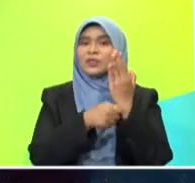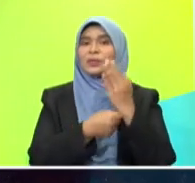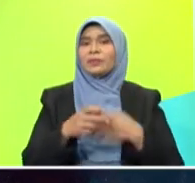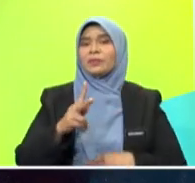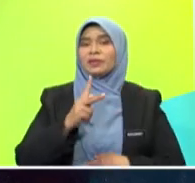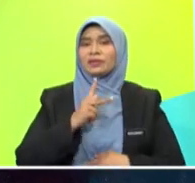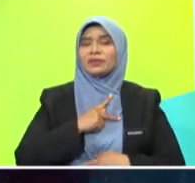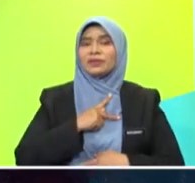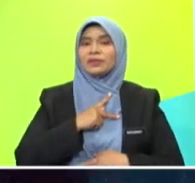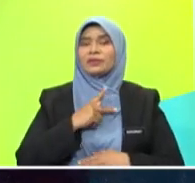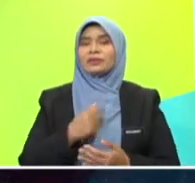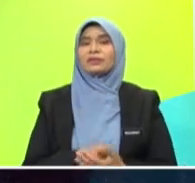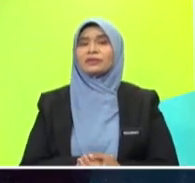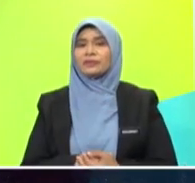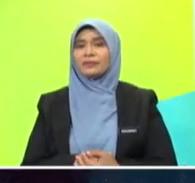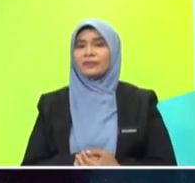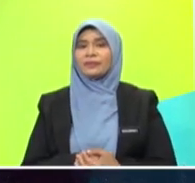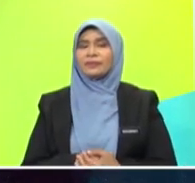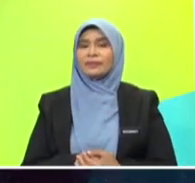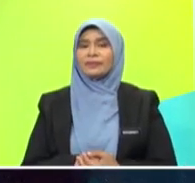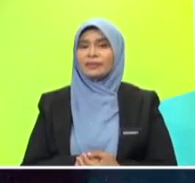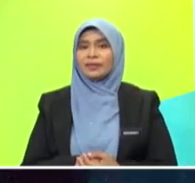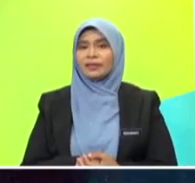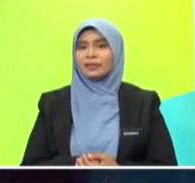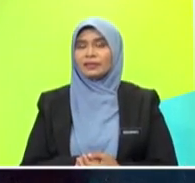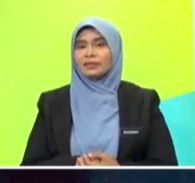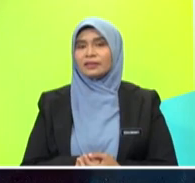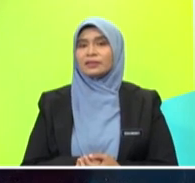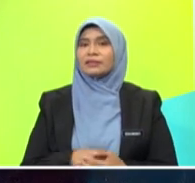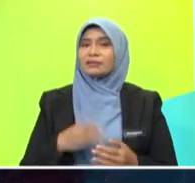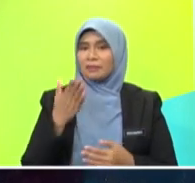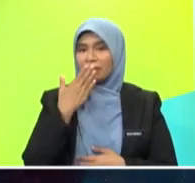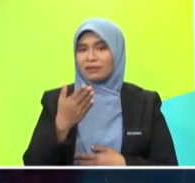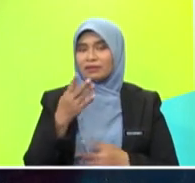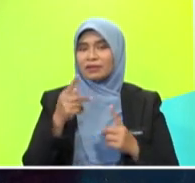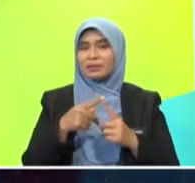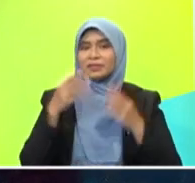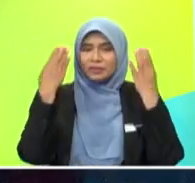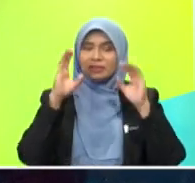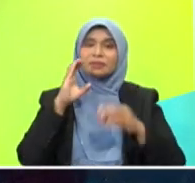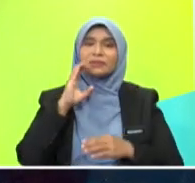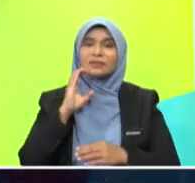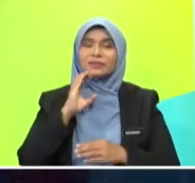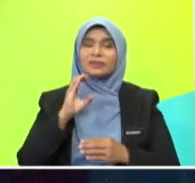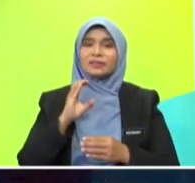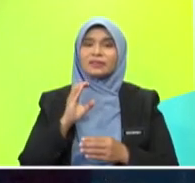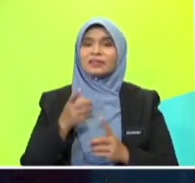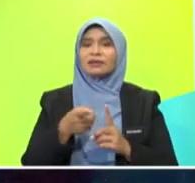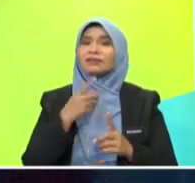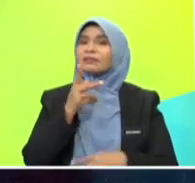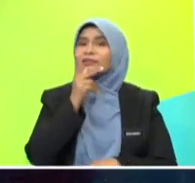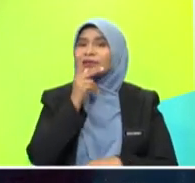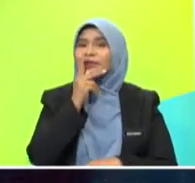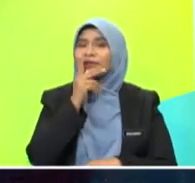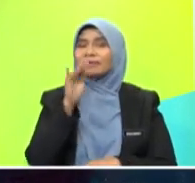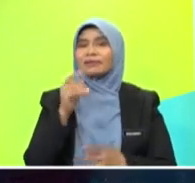titik MUI penumpang di l.idiuu terima kasih kepada Allah Tak Gendong